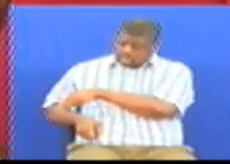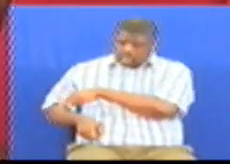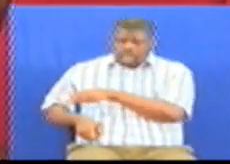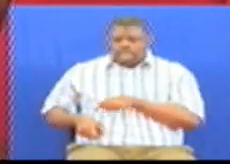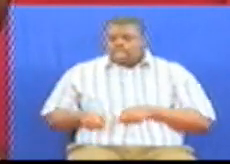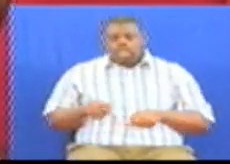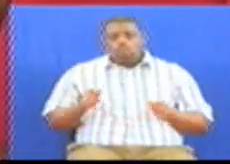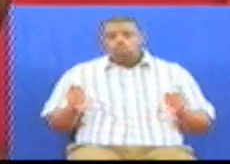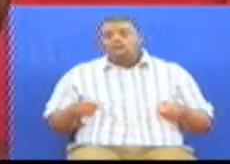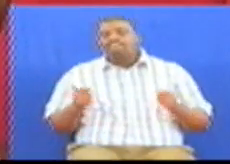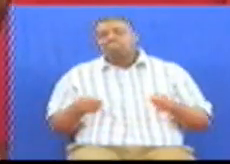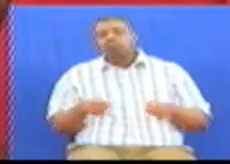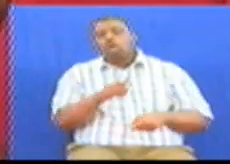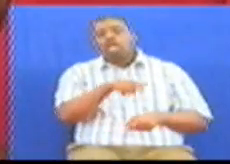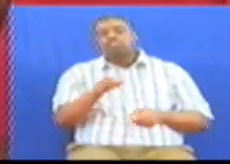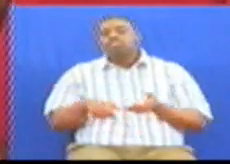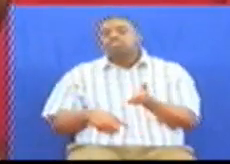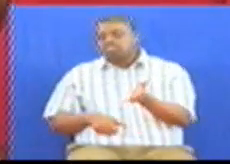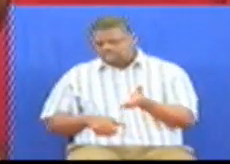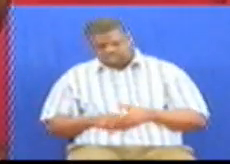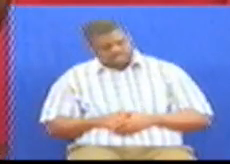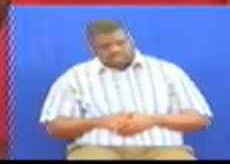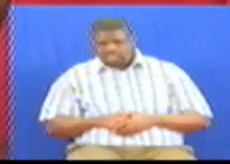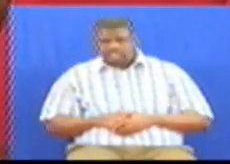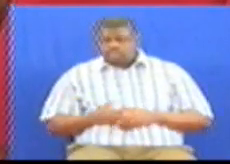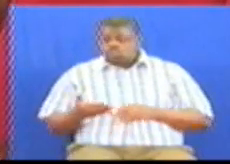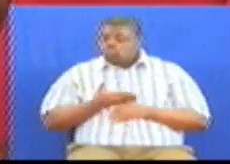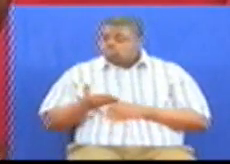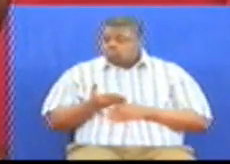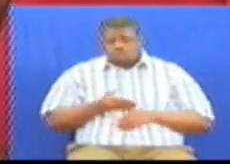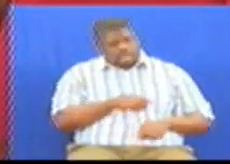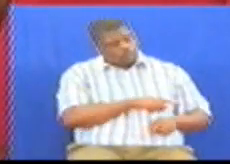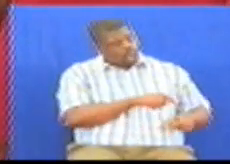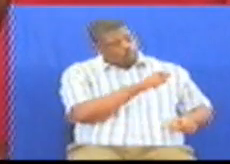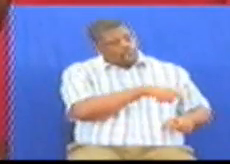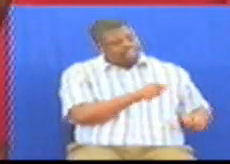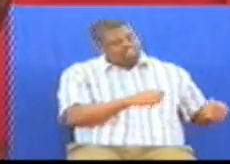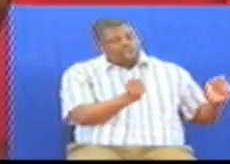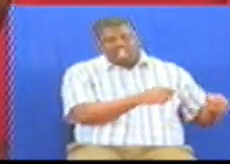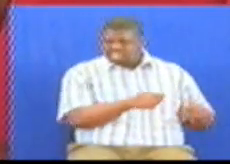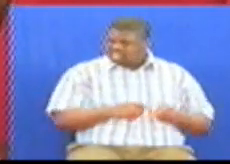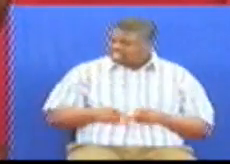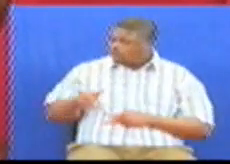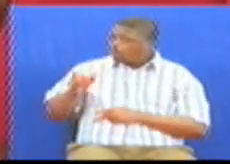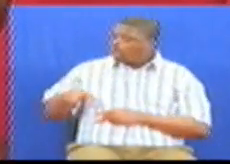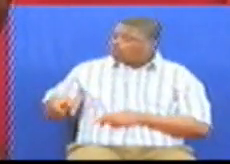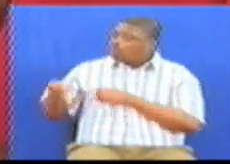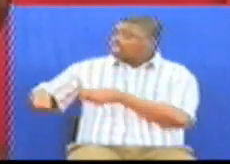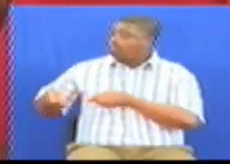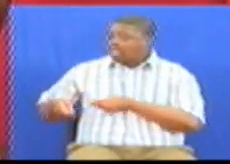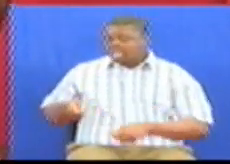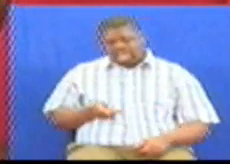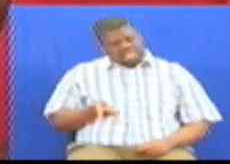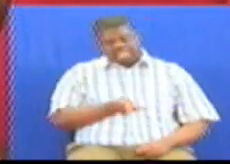pili. Swala la wahifadhi na wakulima linakuhusu, kwa sababu hifadhi hizo sio hifadhi za taifa, ni